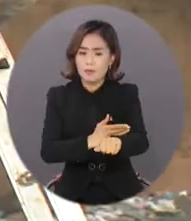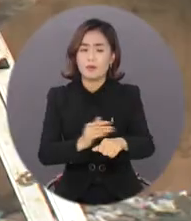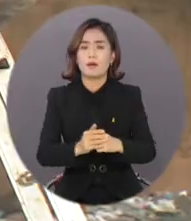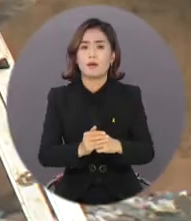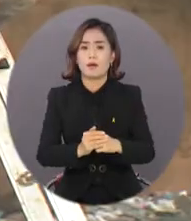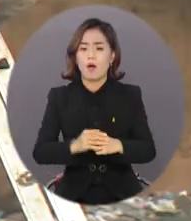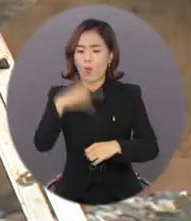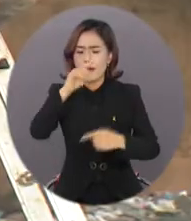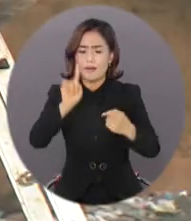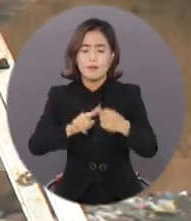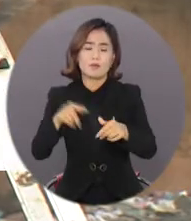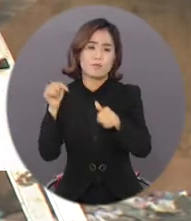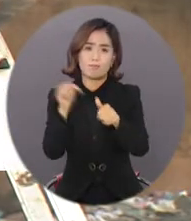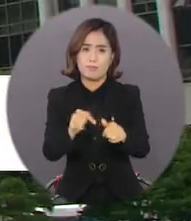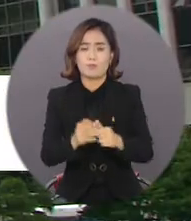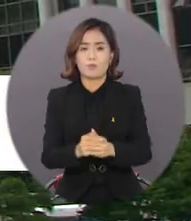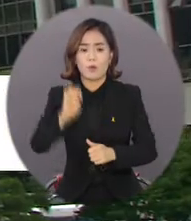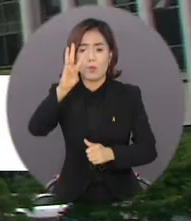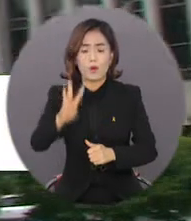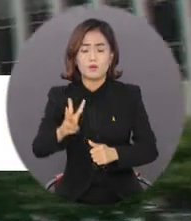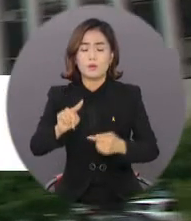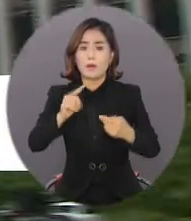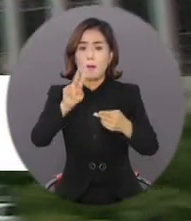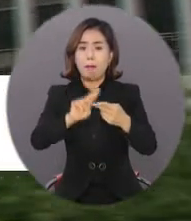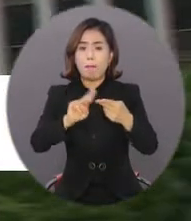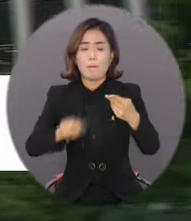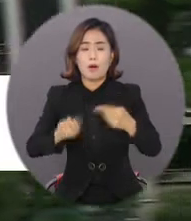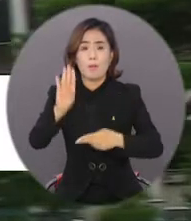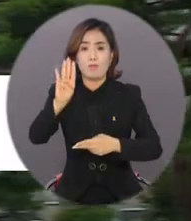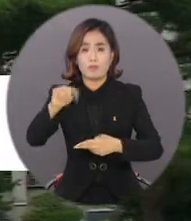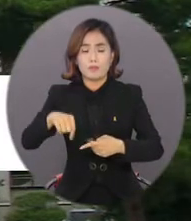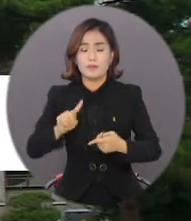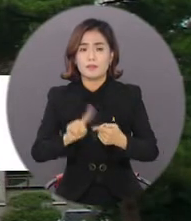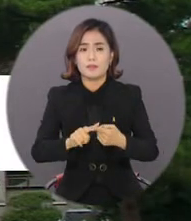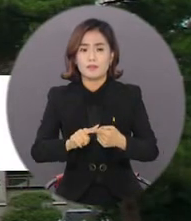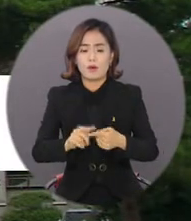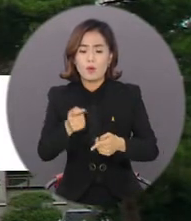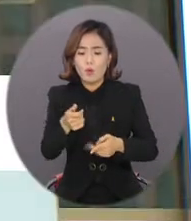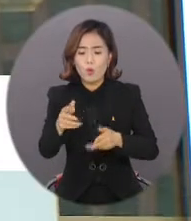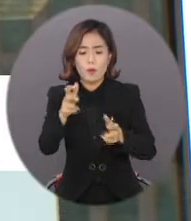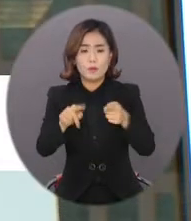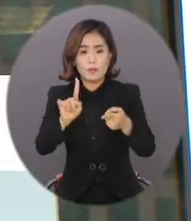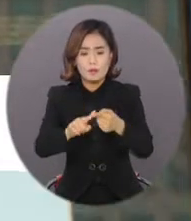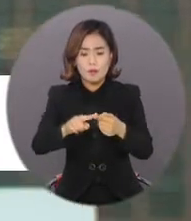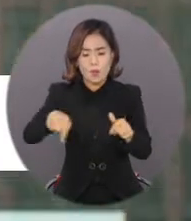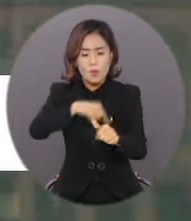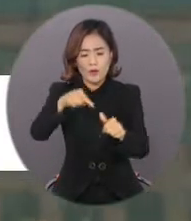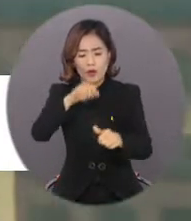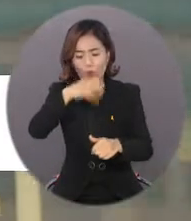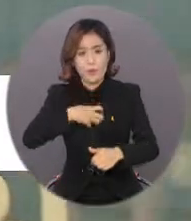안전관리에 철퇴를 내렸습니다. 광주지법 형사 4단독 박상현 판사는 영세사업장이라도 공정이 매우